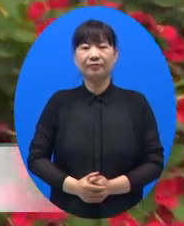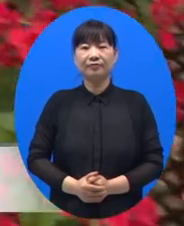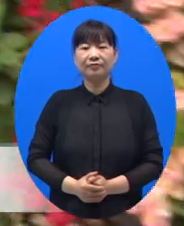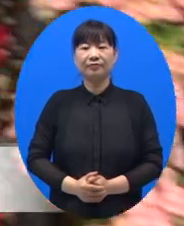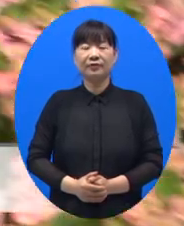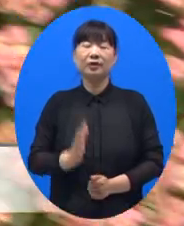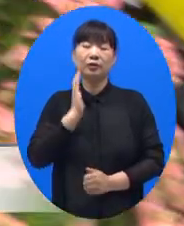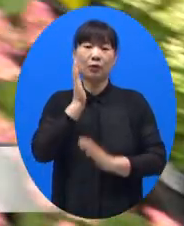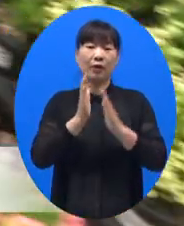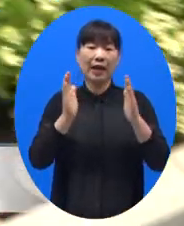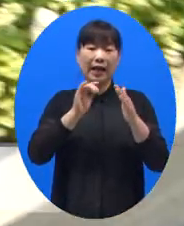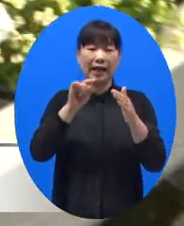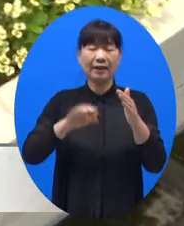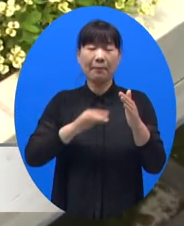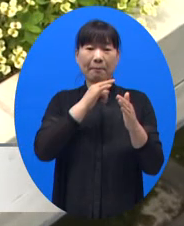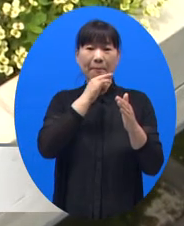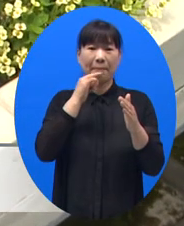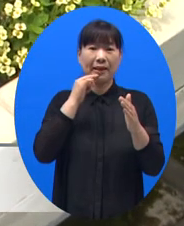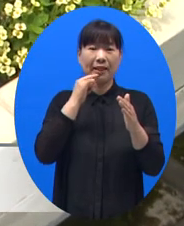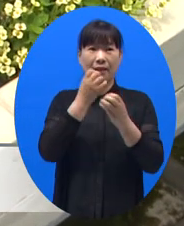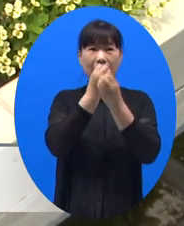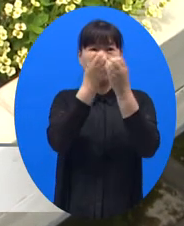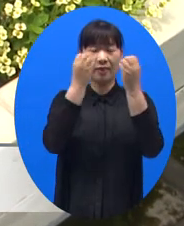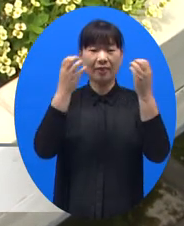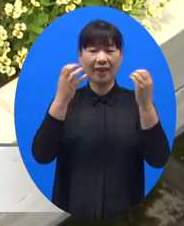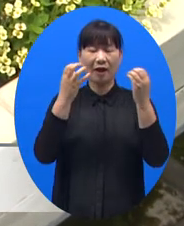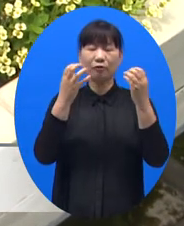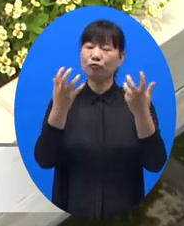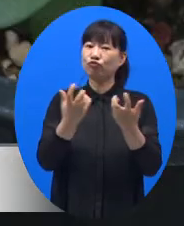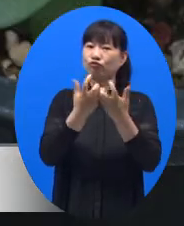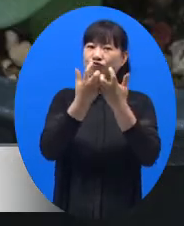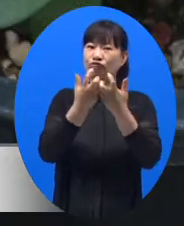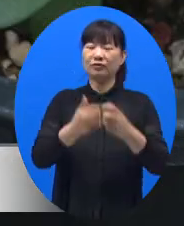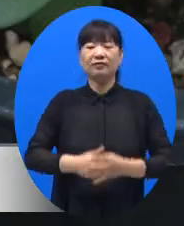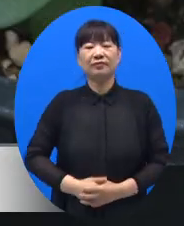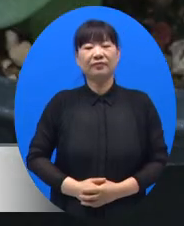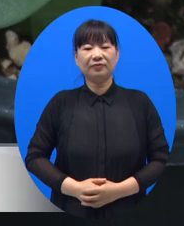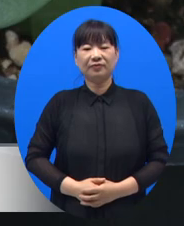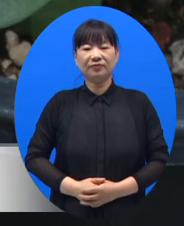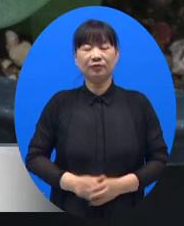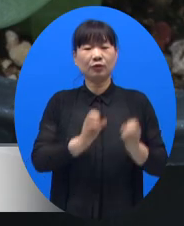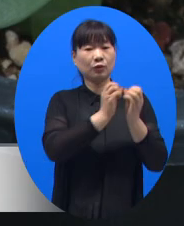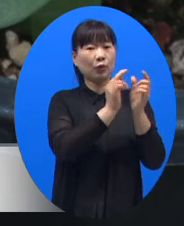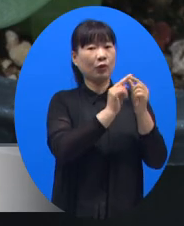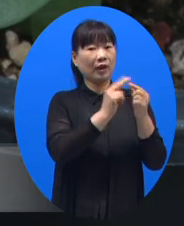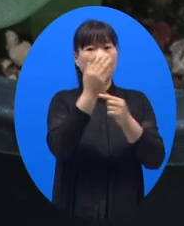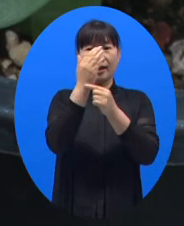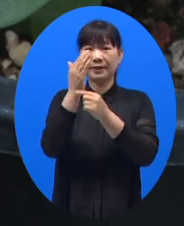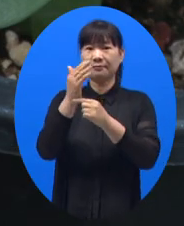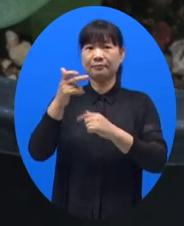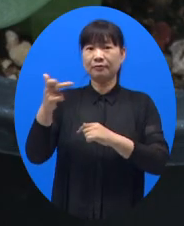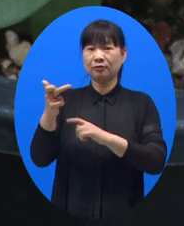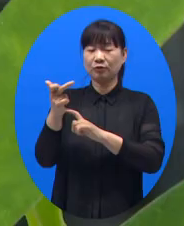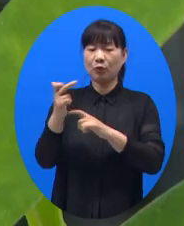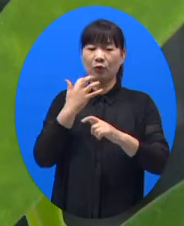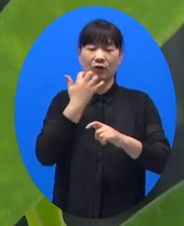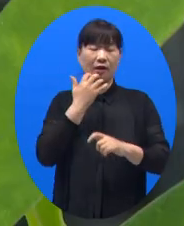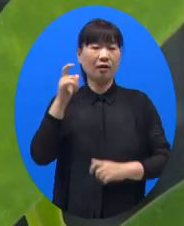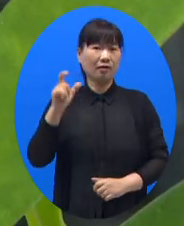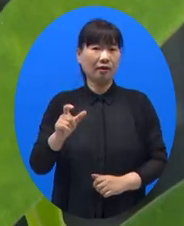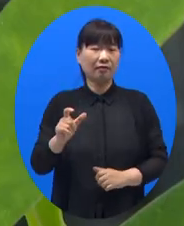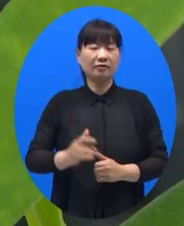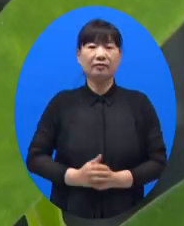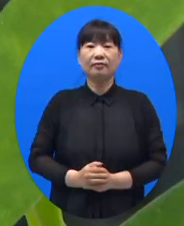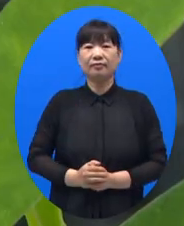초록빛 잎들 사이로 빨 갖고 광택이 도는 꽃잎이 탐스럽게 씁니다 꽃과 잎이 큰 편 있고 색깔이 진합니다